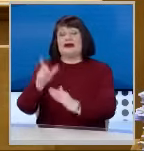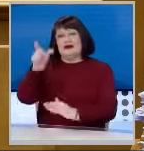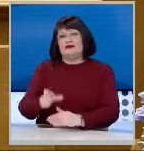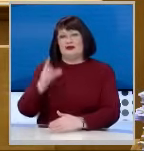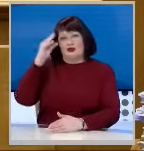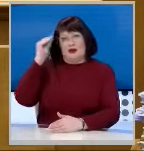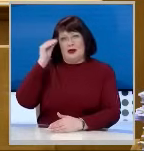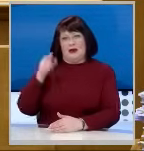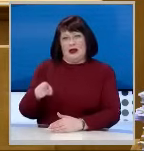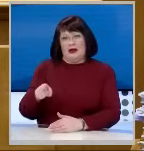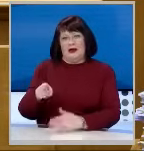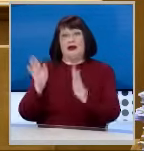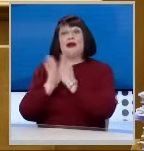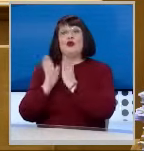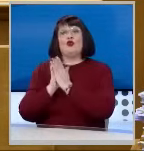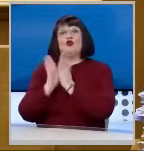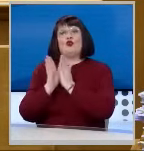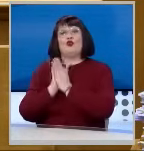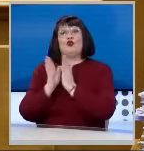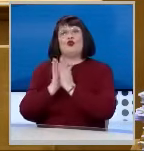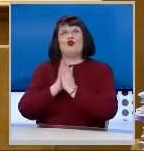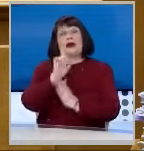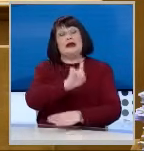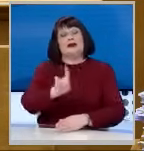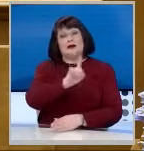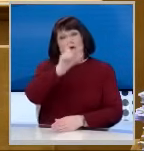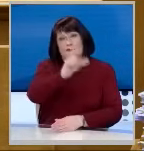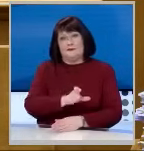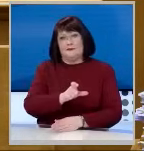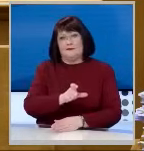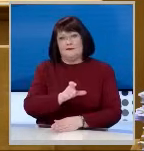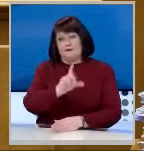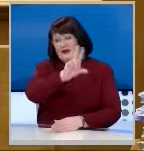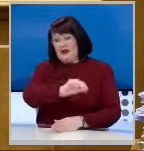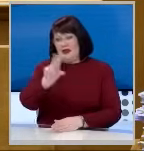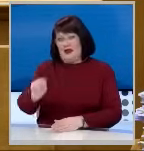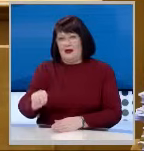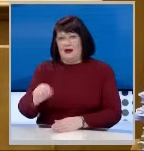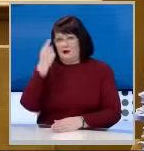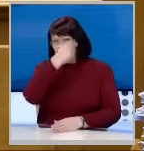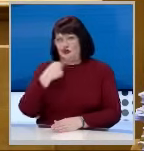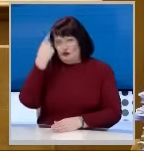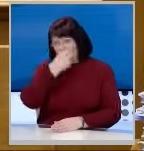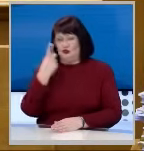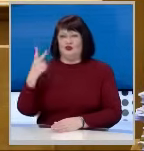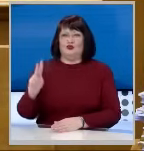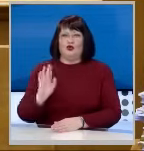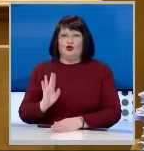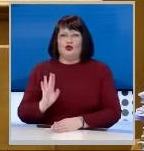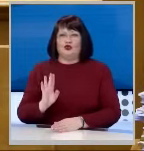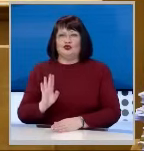τον χειροκροτούσαν και τον κύριο μητσοτάκη στο πρόσωπο του καραμανλή και